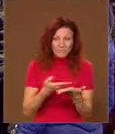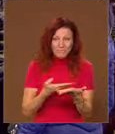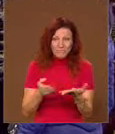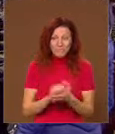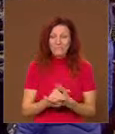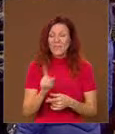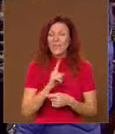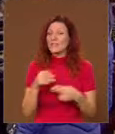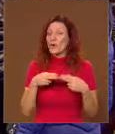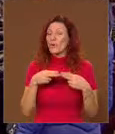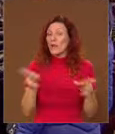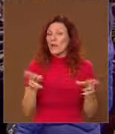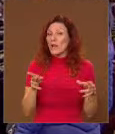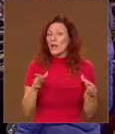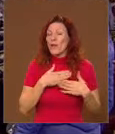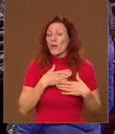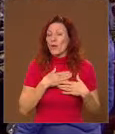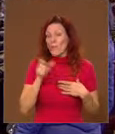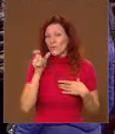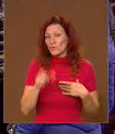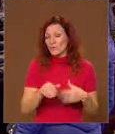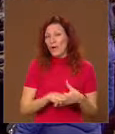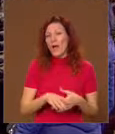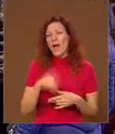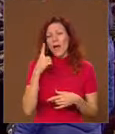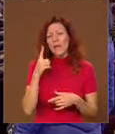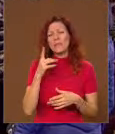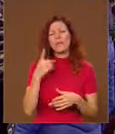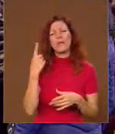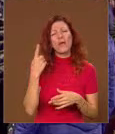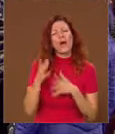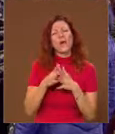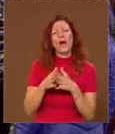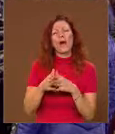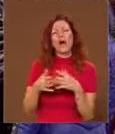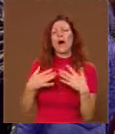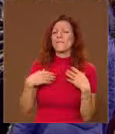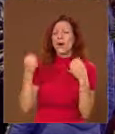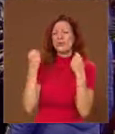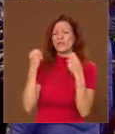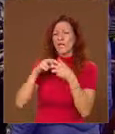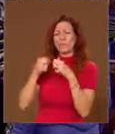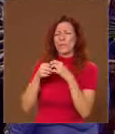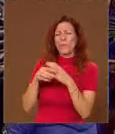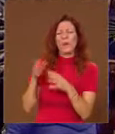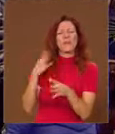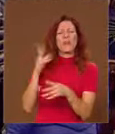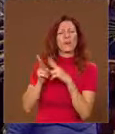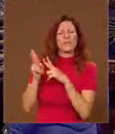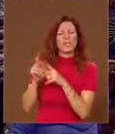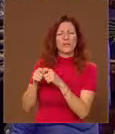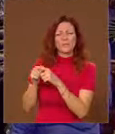Както е казано в притчата, едни залисани в своите житейски грижи